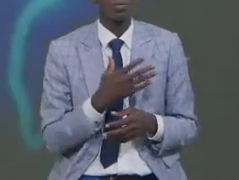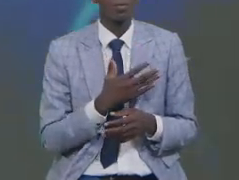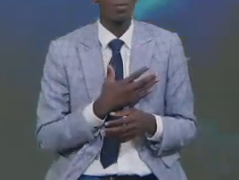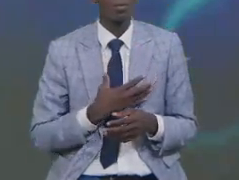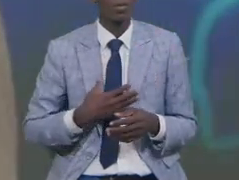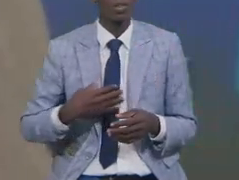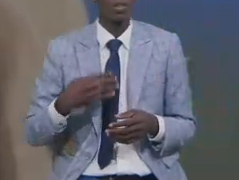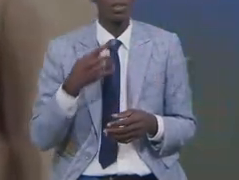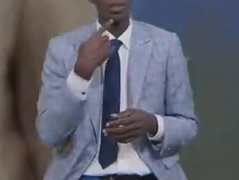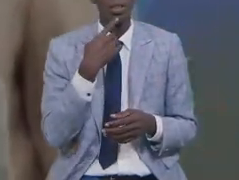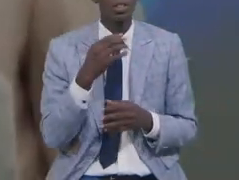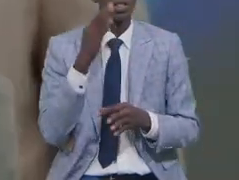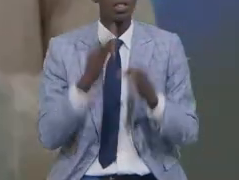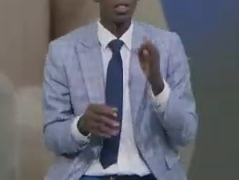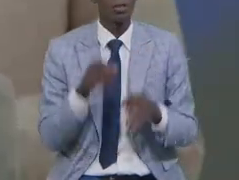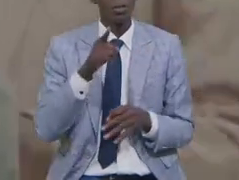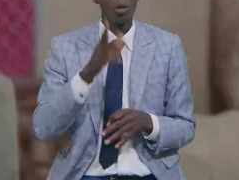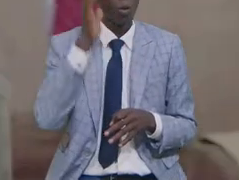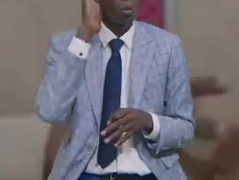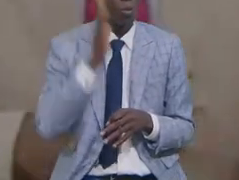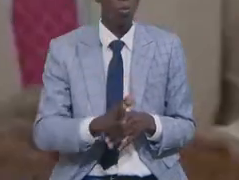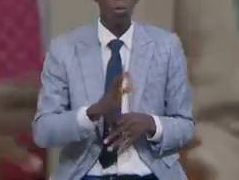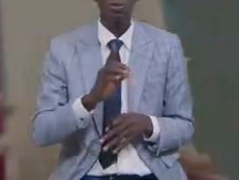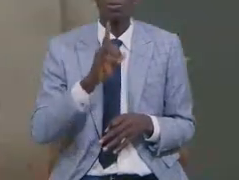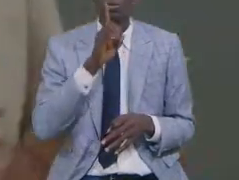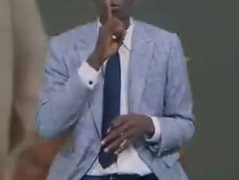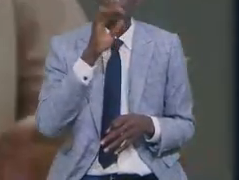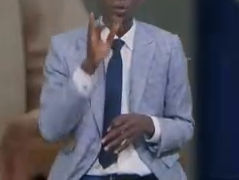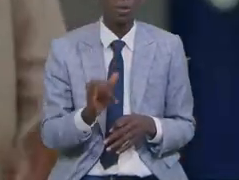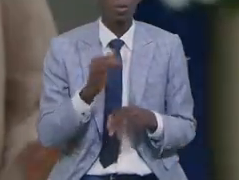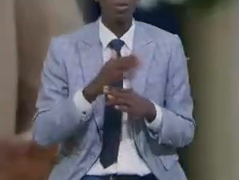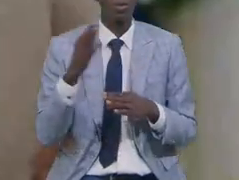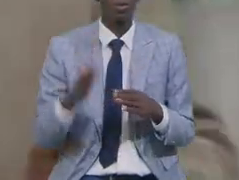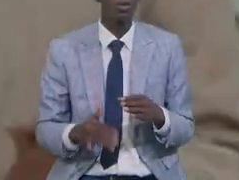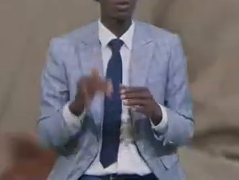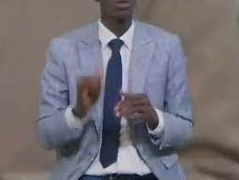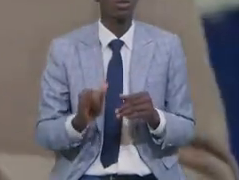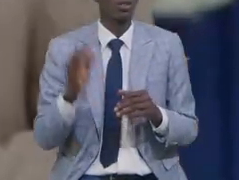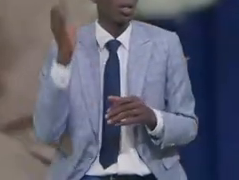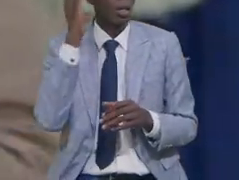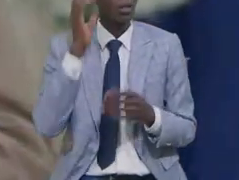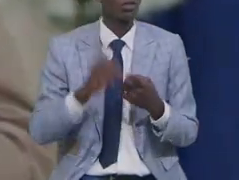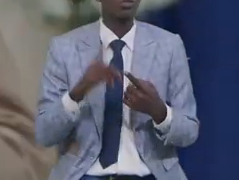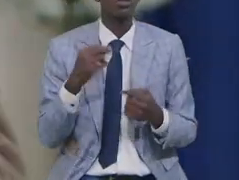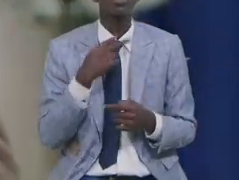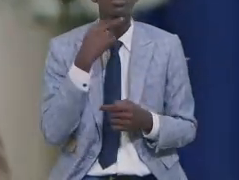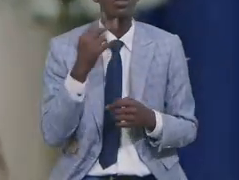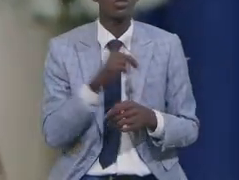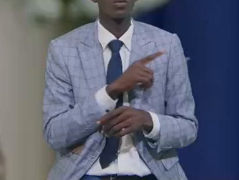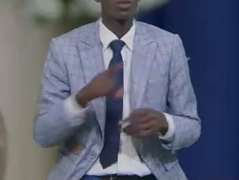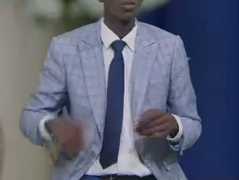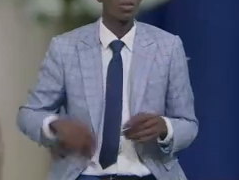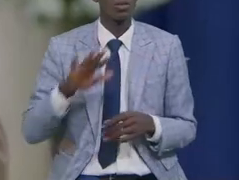écoutes attentivement la voix de l'Éternel, ton Dieu, si tu fais ce qui est droit à ses